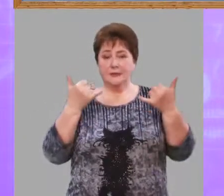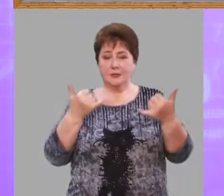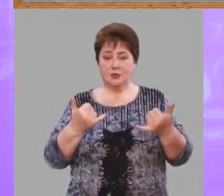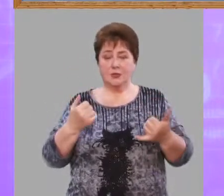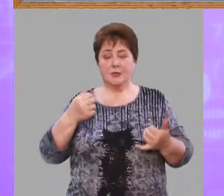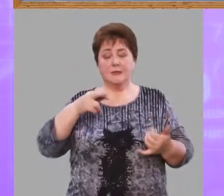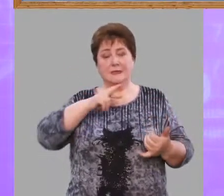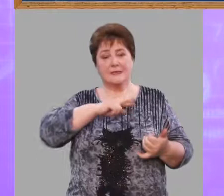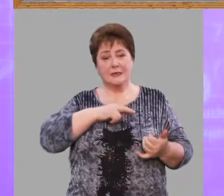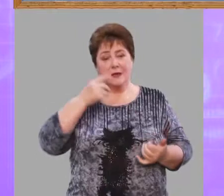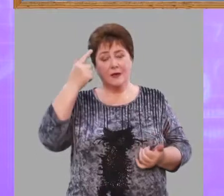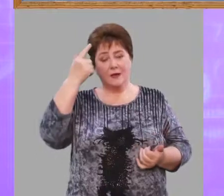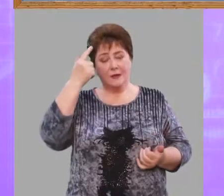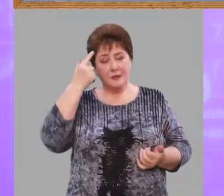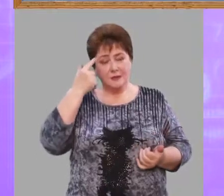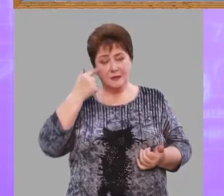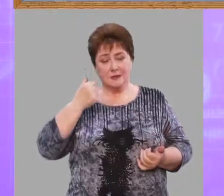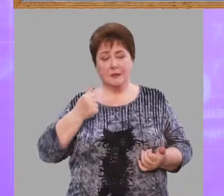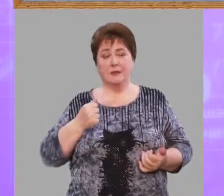Теперь я умею.